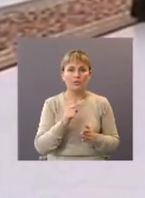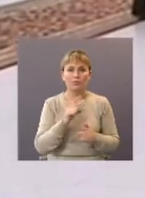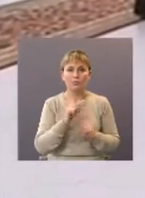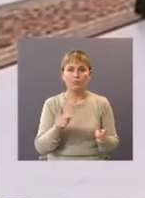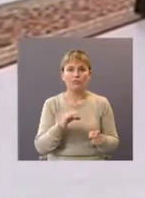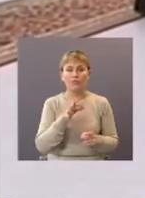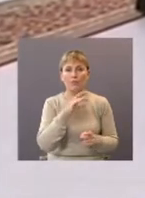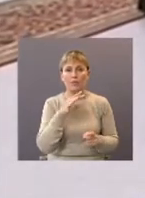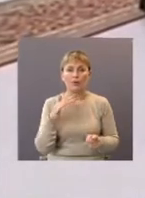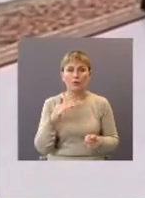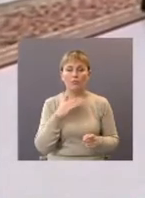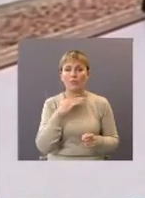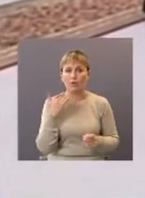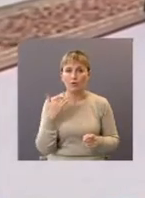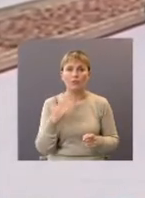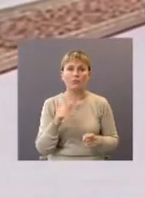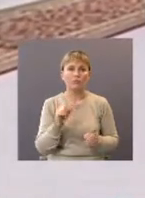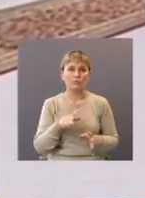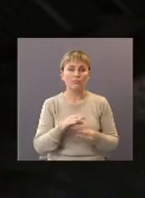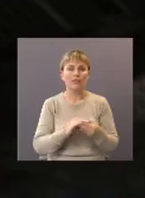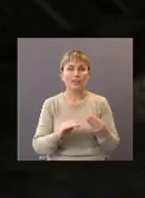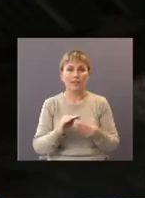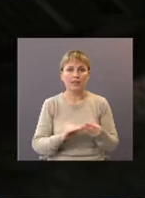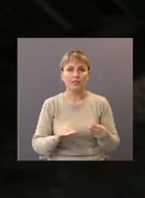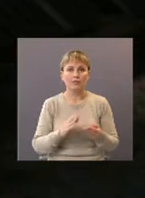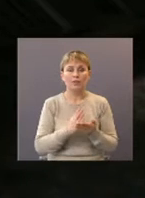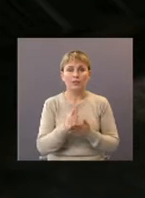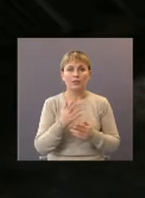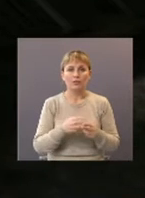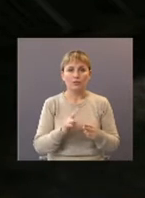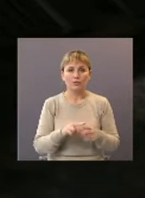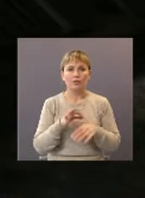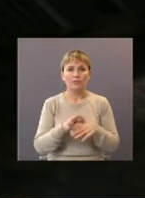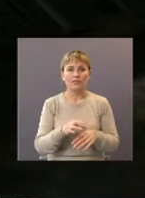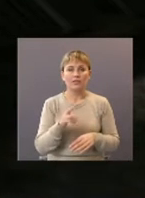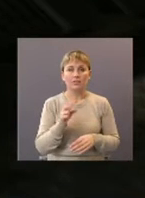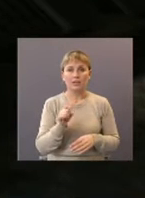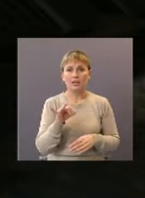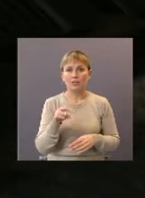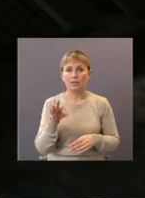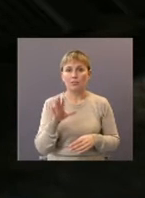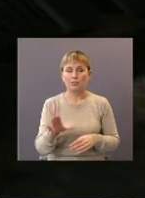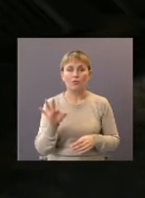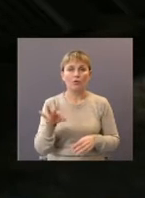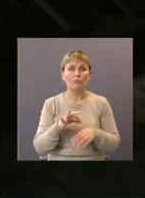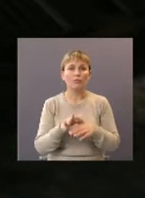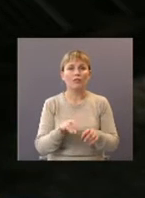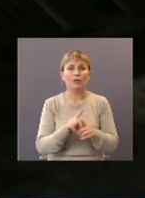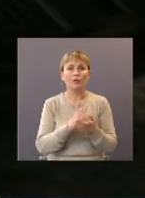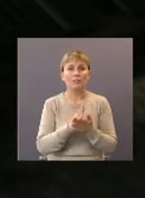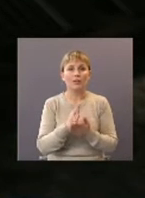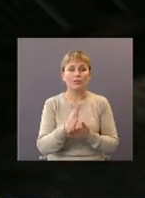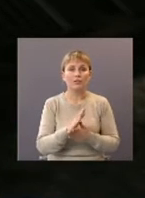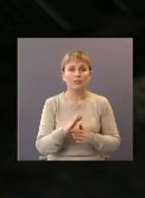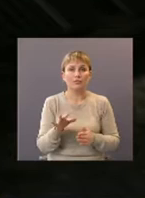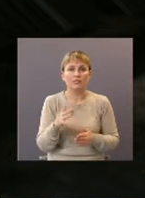Во многом ему придется быть и повторять ту политику, которую проводил Каримов. Каримов проводил такую политику, исходя не